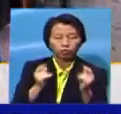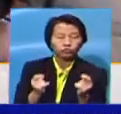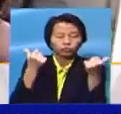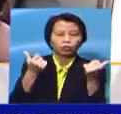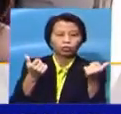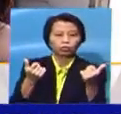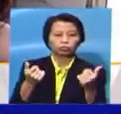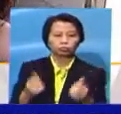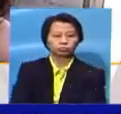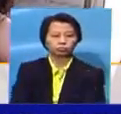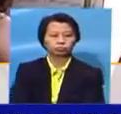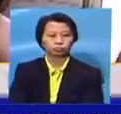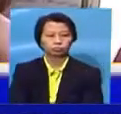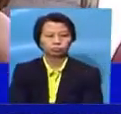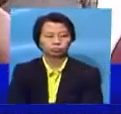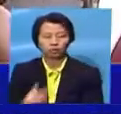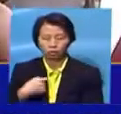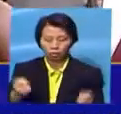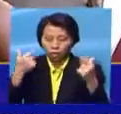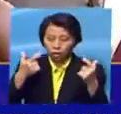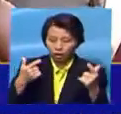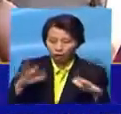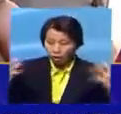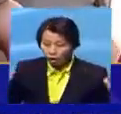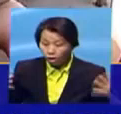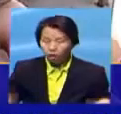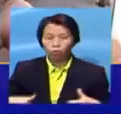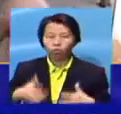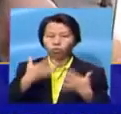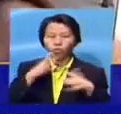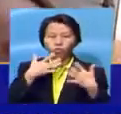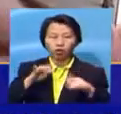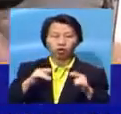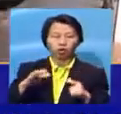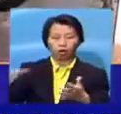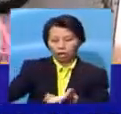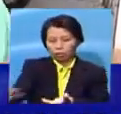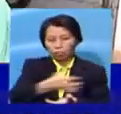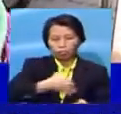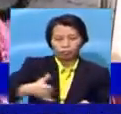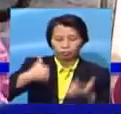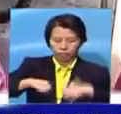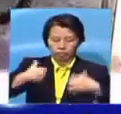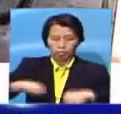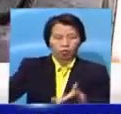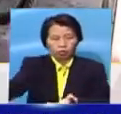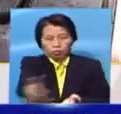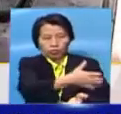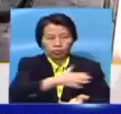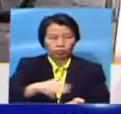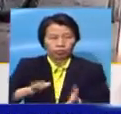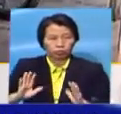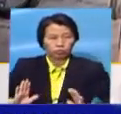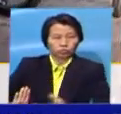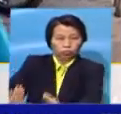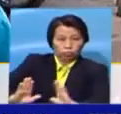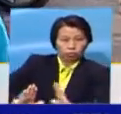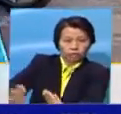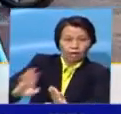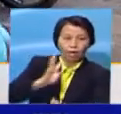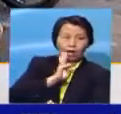terkejutlah nasib aku nasib aku tolong ambil kain kat kat pintu tak naklah tolak